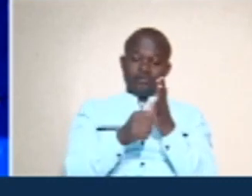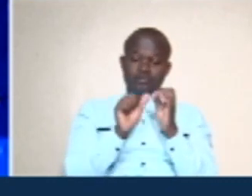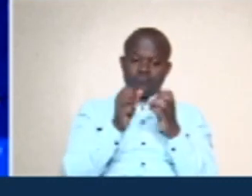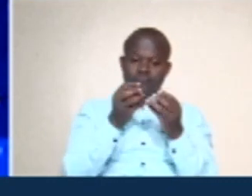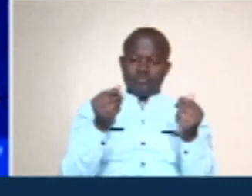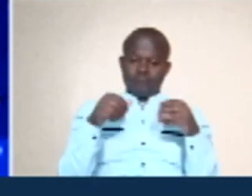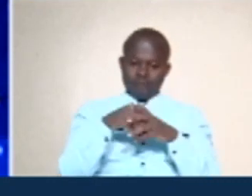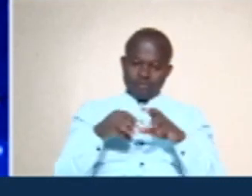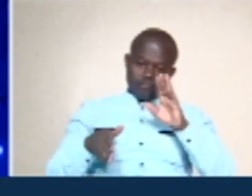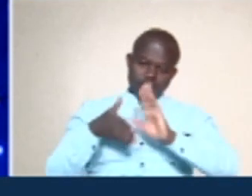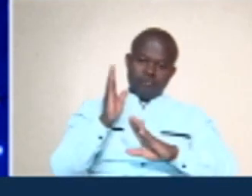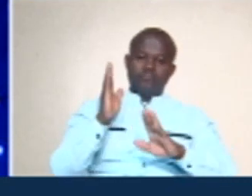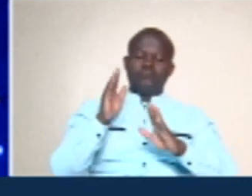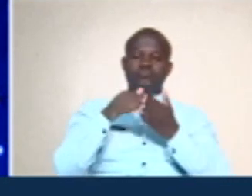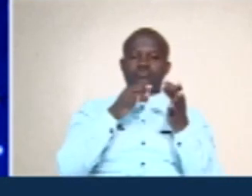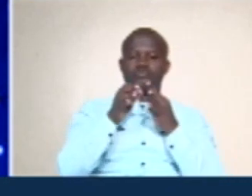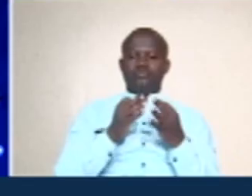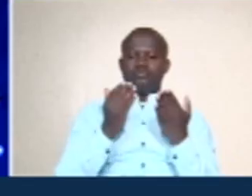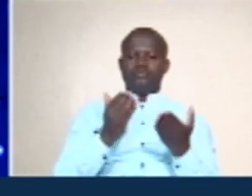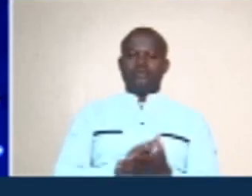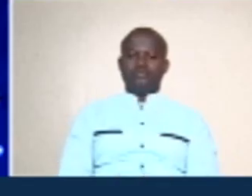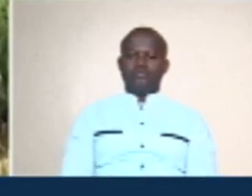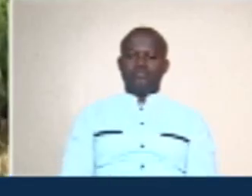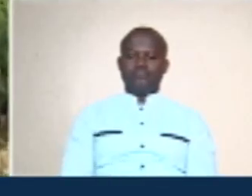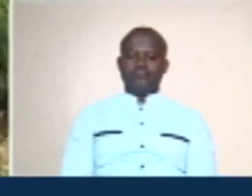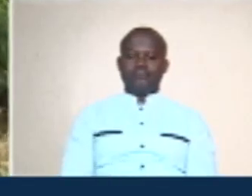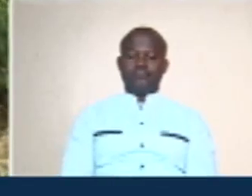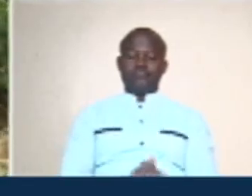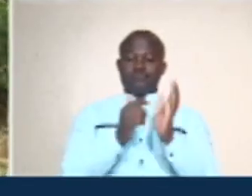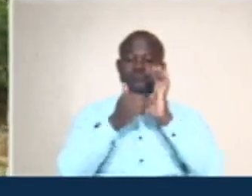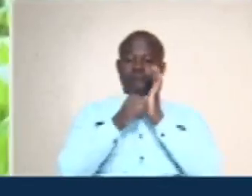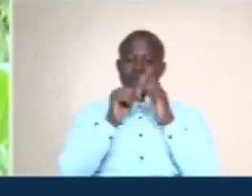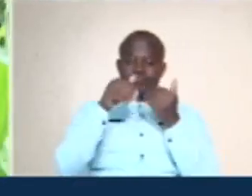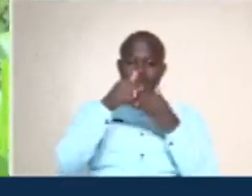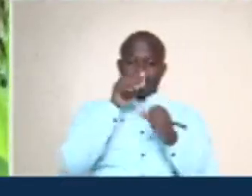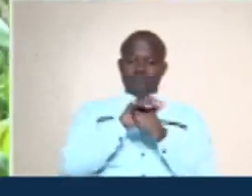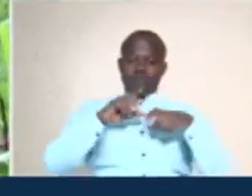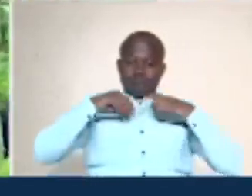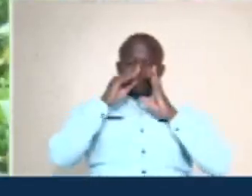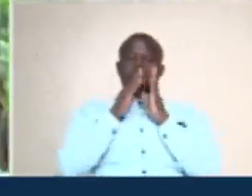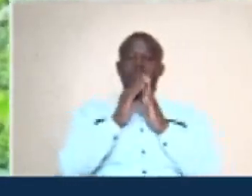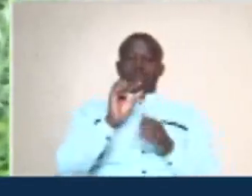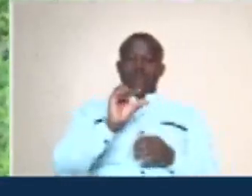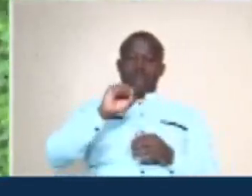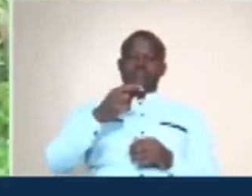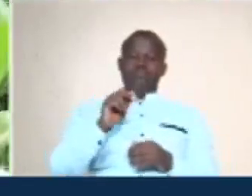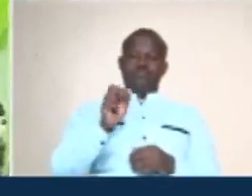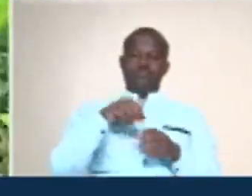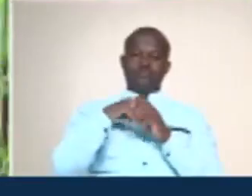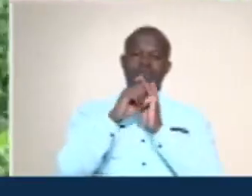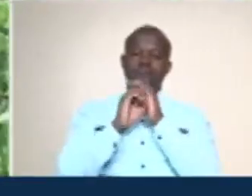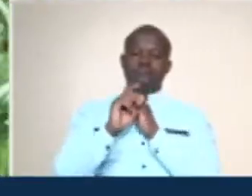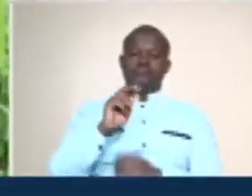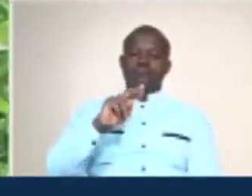cyakemurwa mu maguru mashya. Inkuru irambuye na Munyaneza Geoffrey. Abagaragaza ikibazo cyane na batuye imidugudu ya Gisharara na Sata yo mu kagari ka